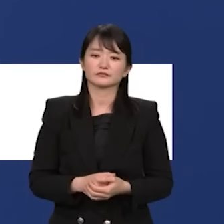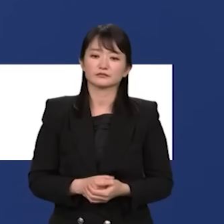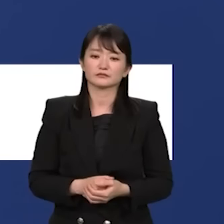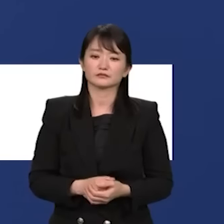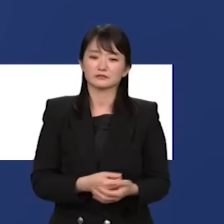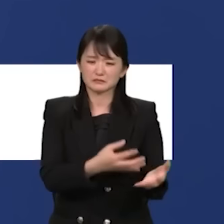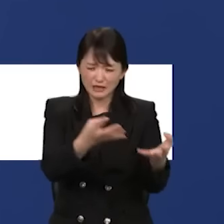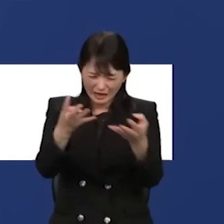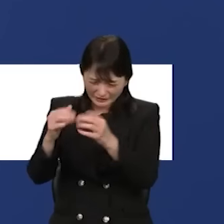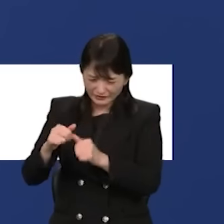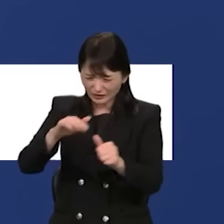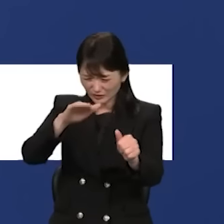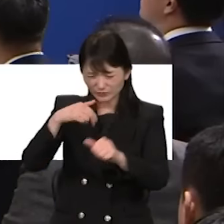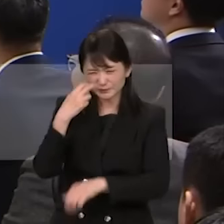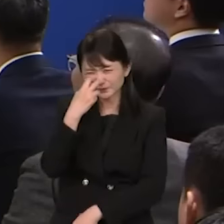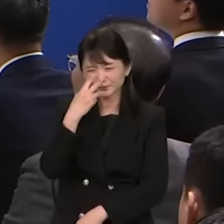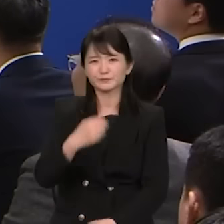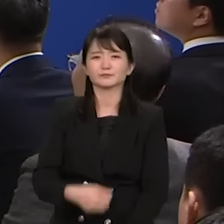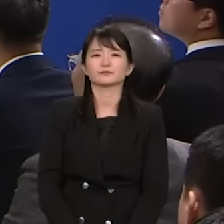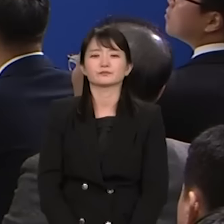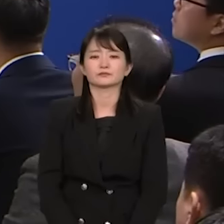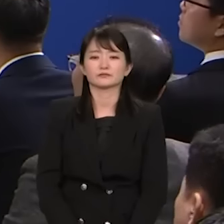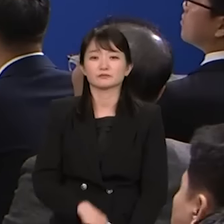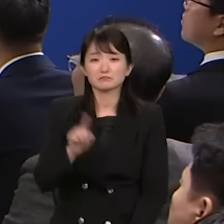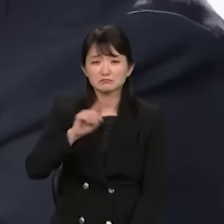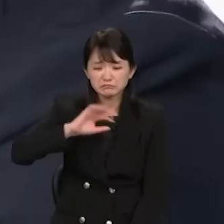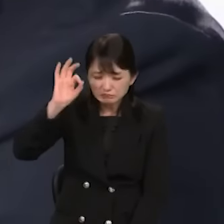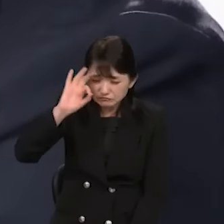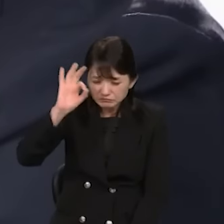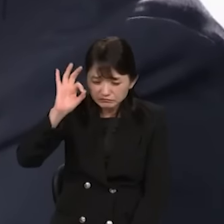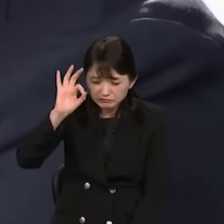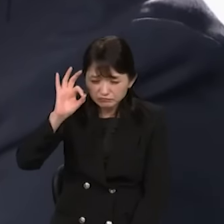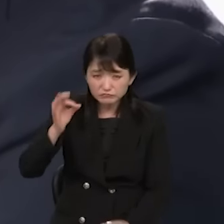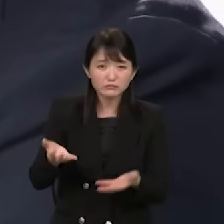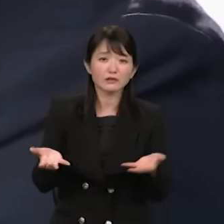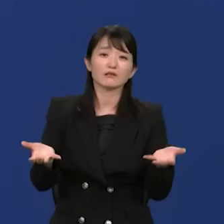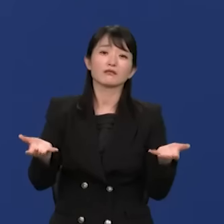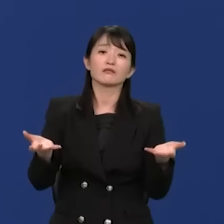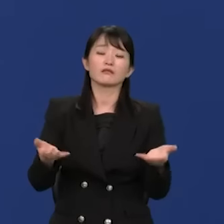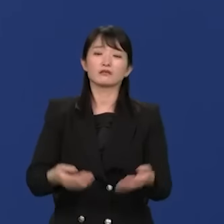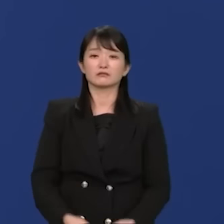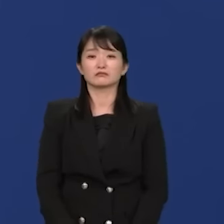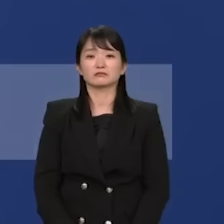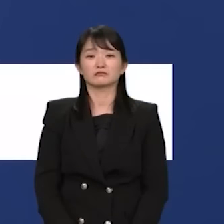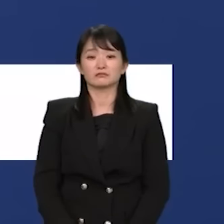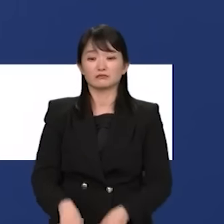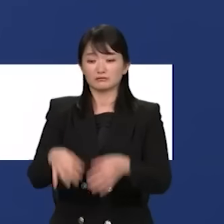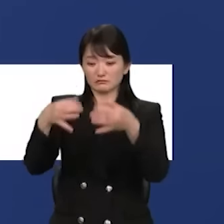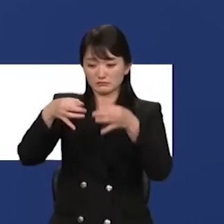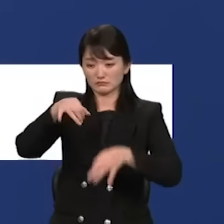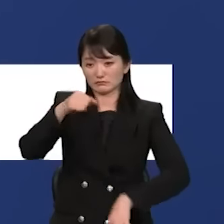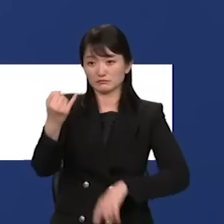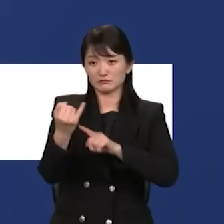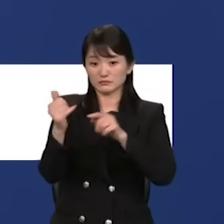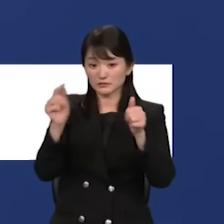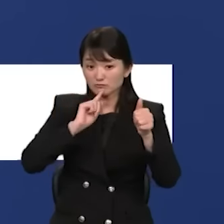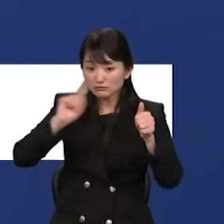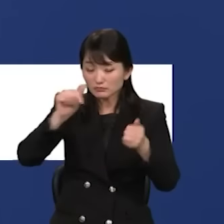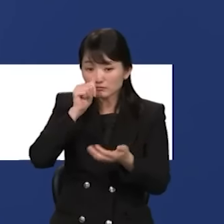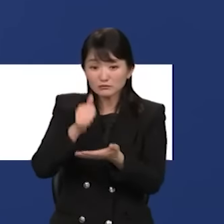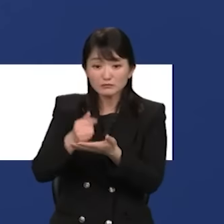많은 사람들을 조사했습니다. 아무것도 찾아내지 못했다고도 했습니다. 김건희의 기소할 만한